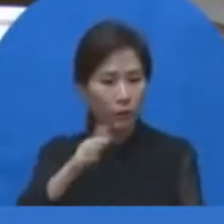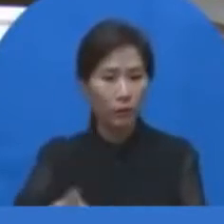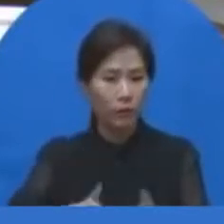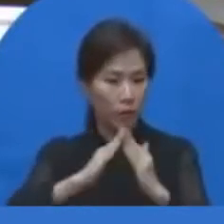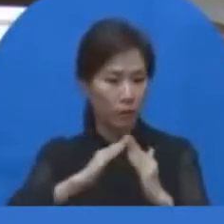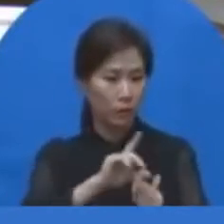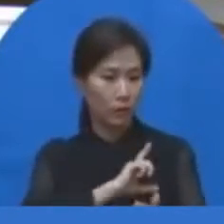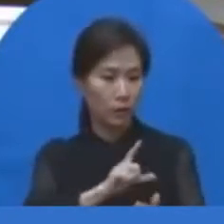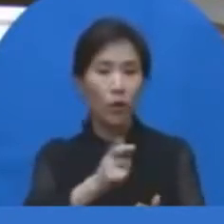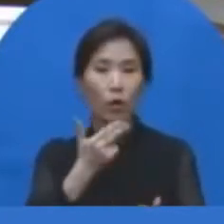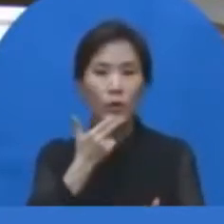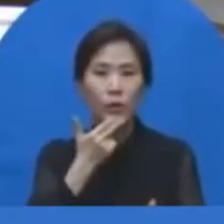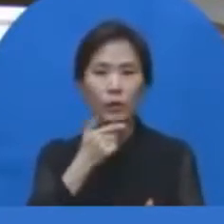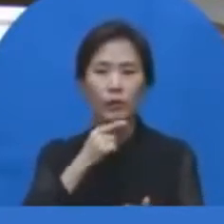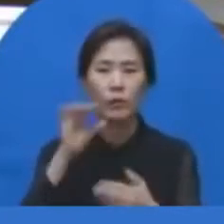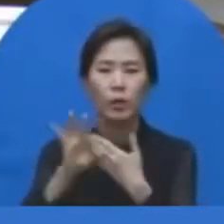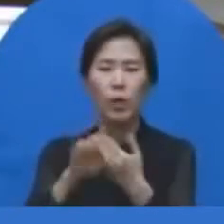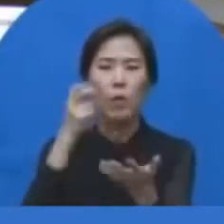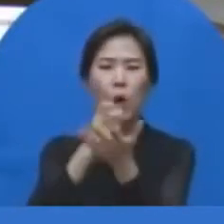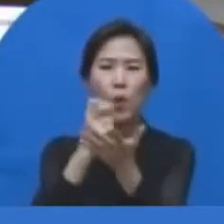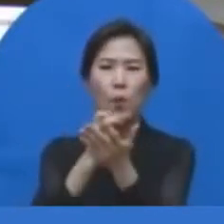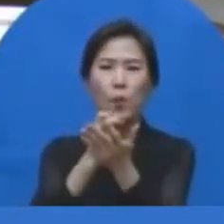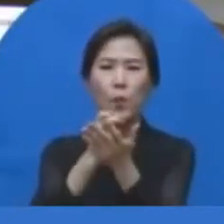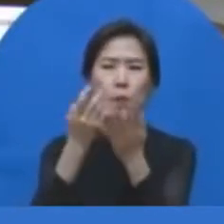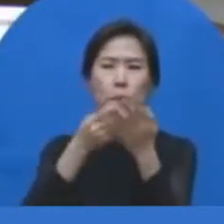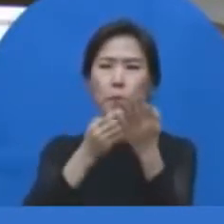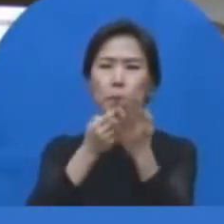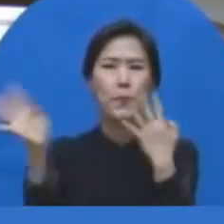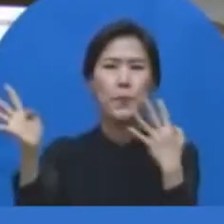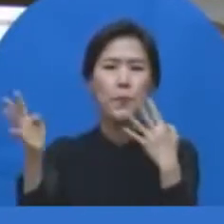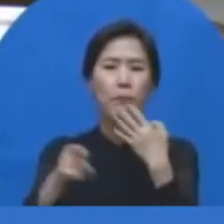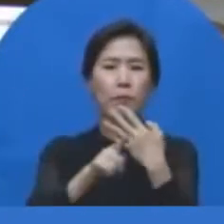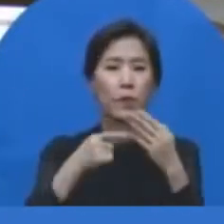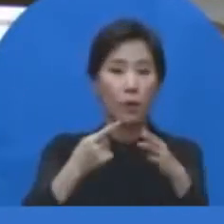적어도 법내 노동조합으로서는 인정받지 못합니다.